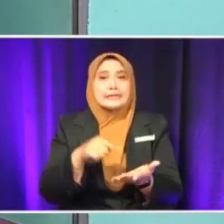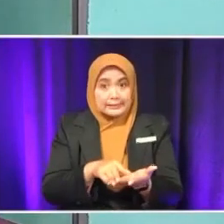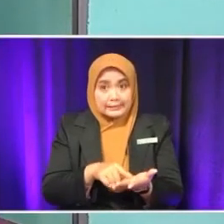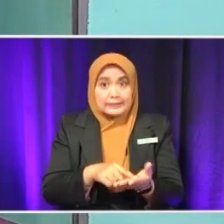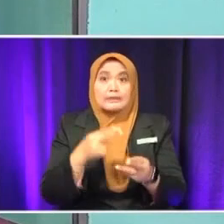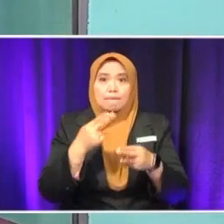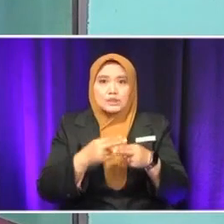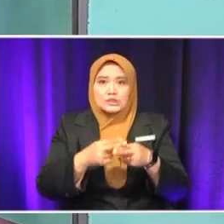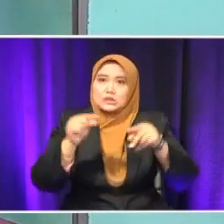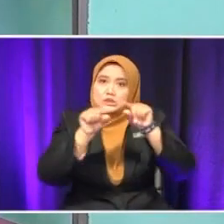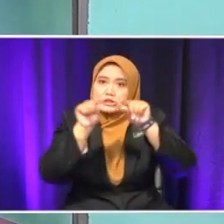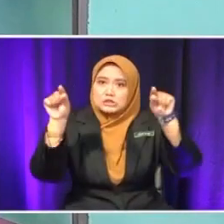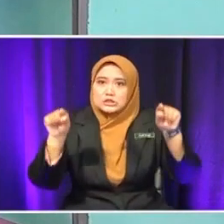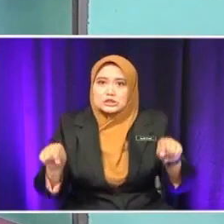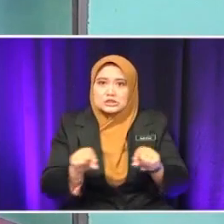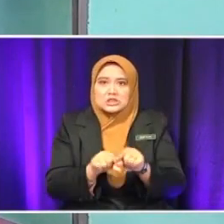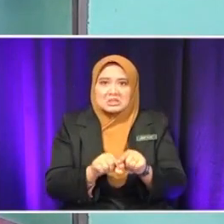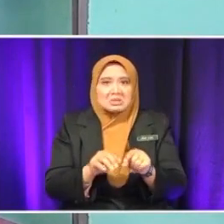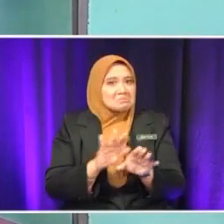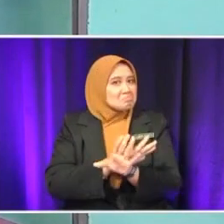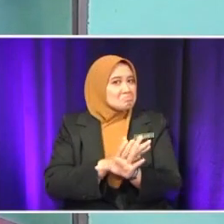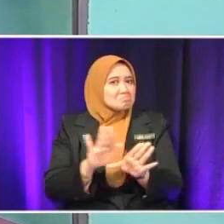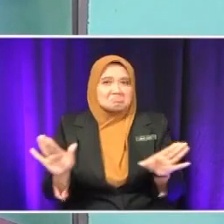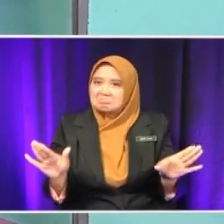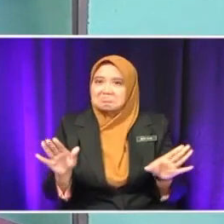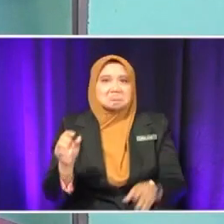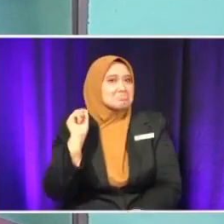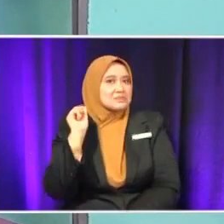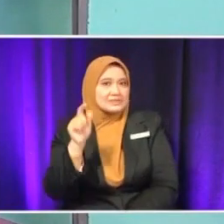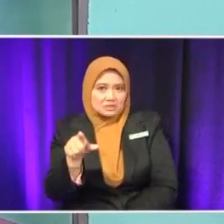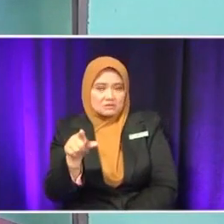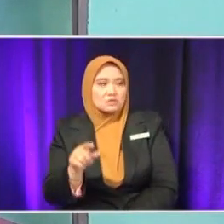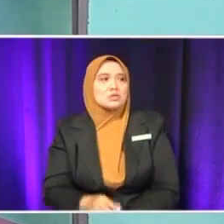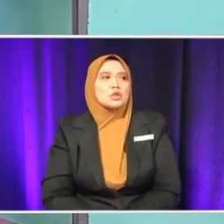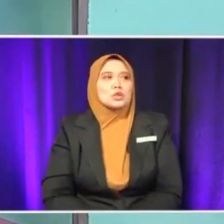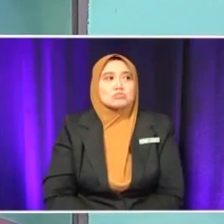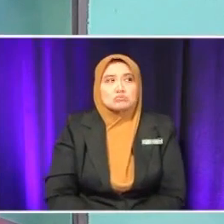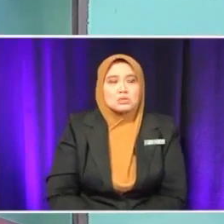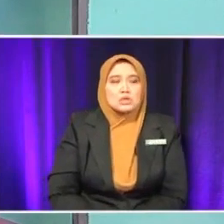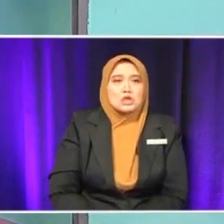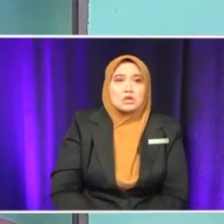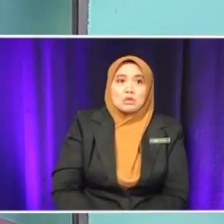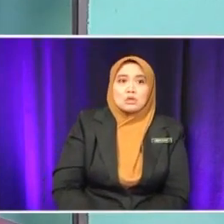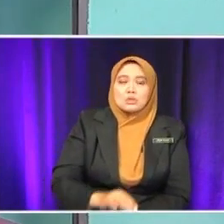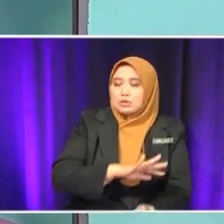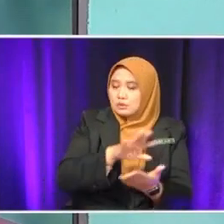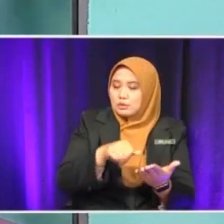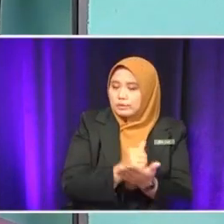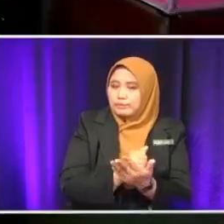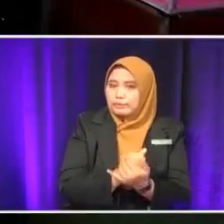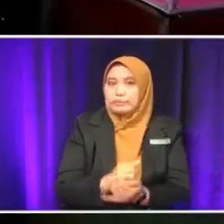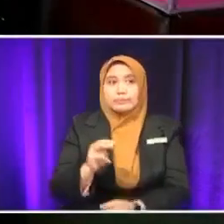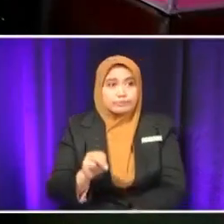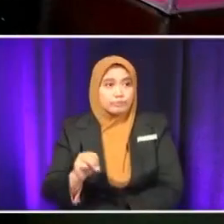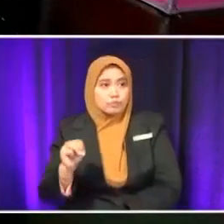biasa. Okey, cikgu nak sambil-sambil cikgu cakap ni, anak-anak murid cikgu buat juga. Okay. Eh? Nanti kejap lagi cikgu minta tunjuk jawapan.